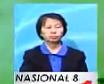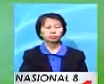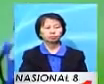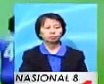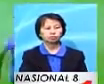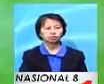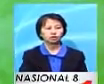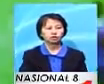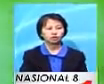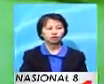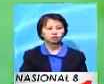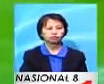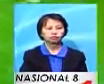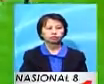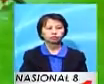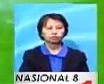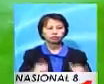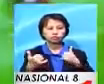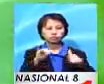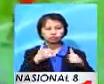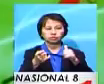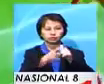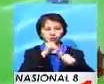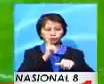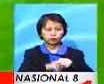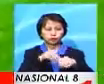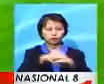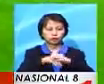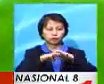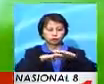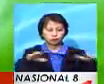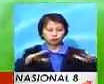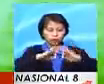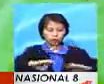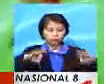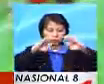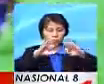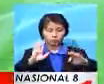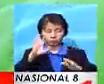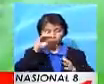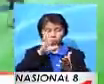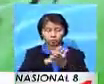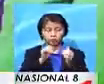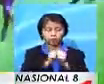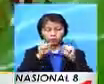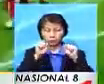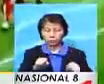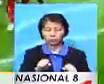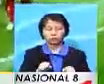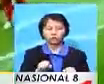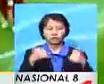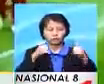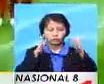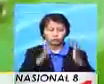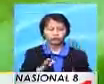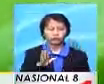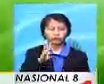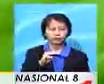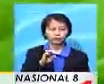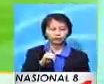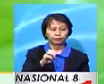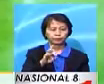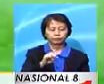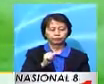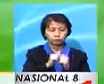Langsung di Stadium Shah Alam. Beraksi untuk pertama kali dalam pentas akhir, beliau yakin dengan kebolehan dan kemampuan pemain MIFA